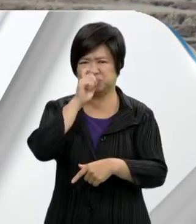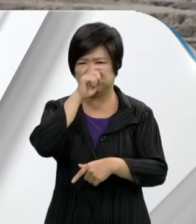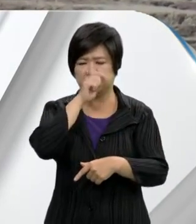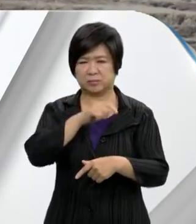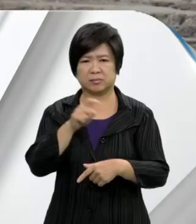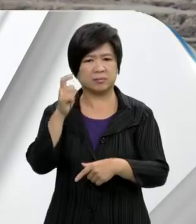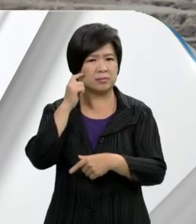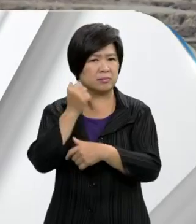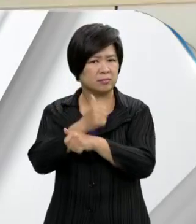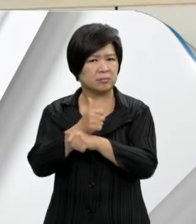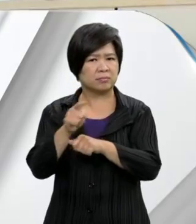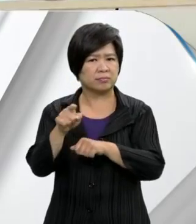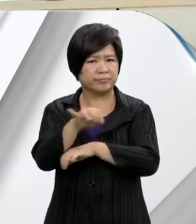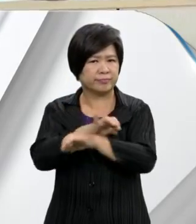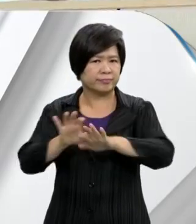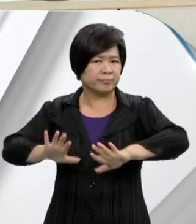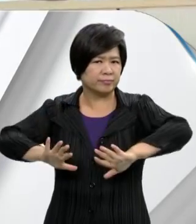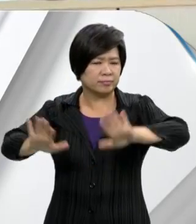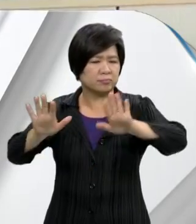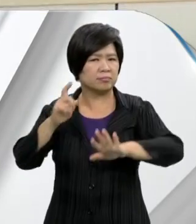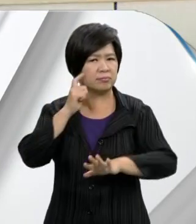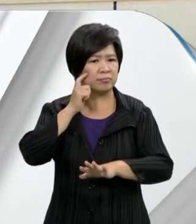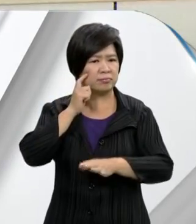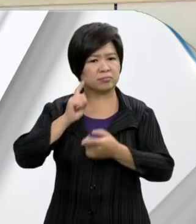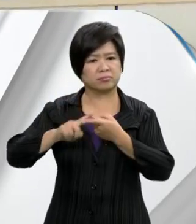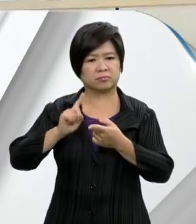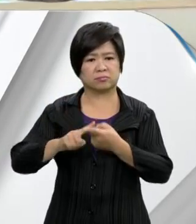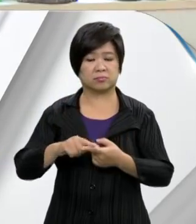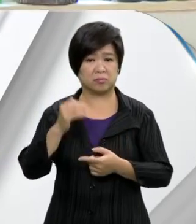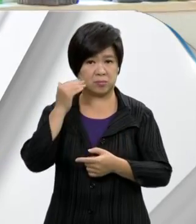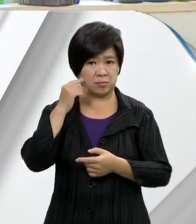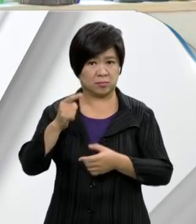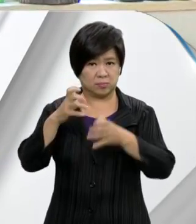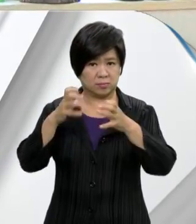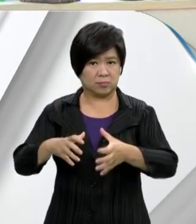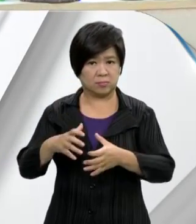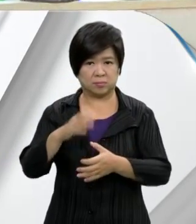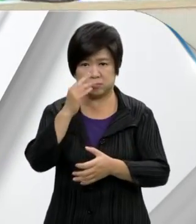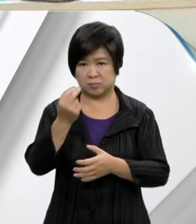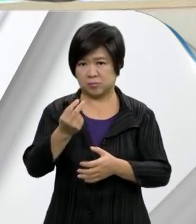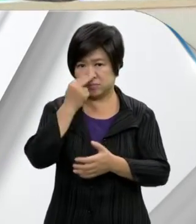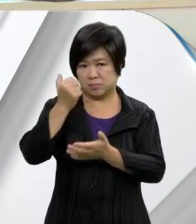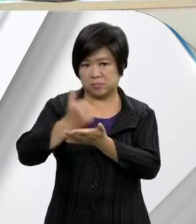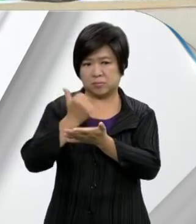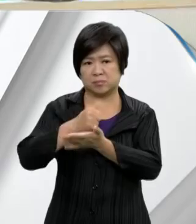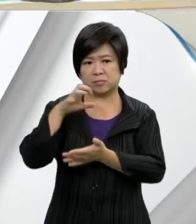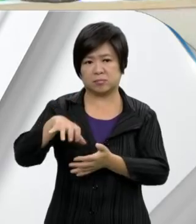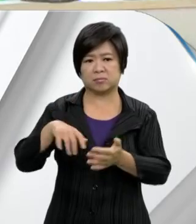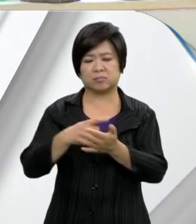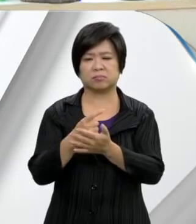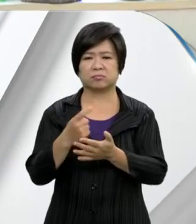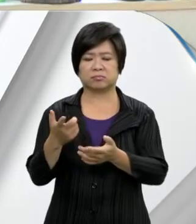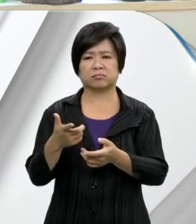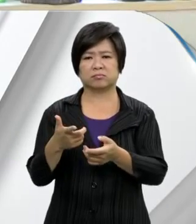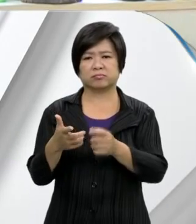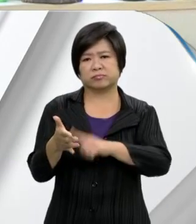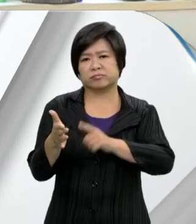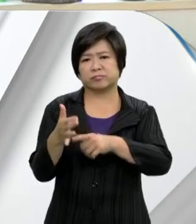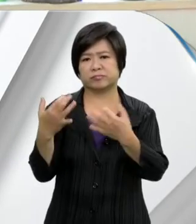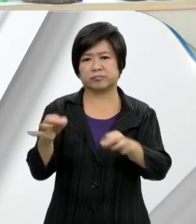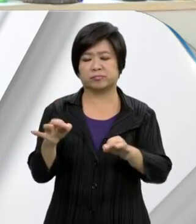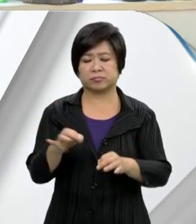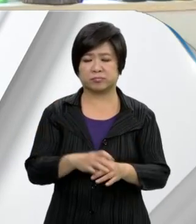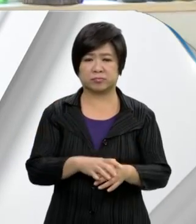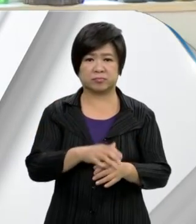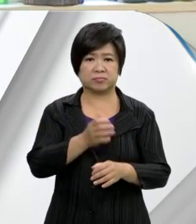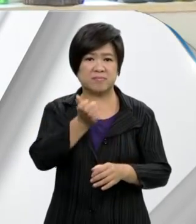不会反对。 一般来讲，这个天然气接收器的话，它只有接收到港口，没有像石化业的污染